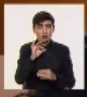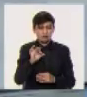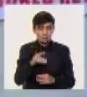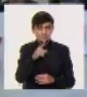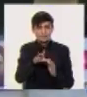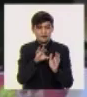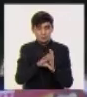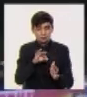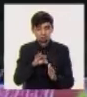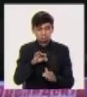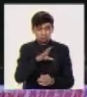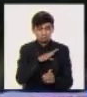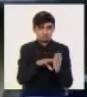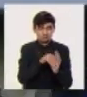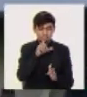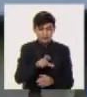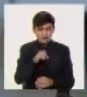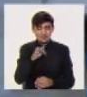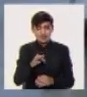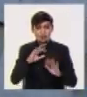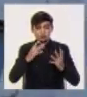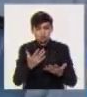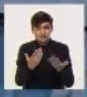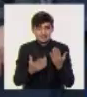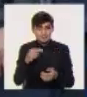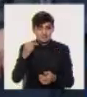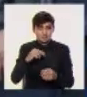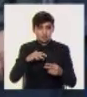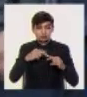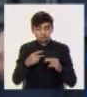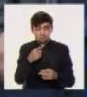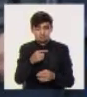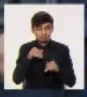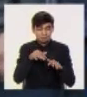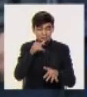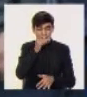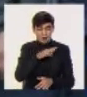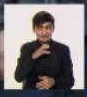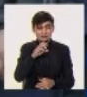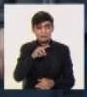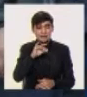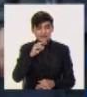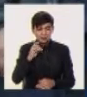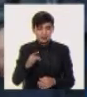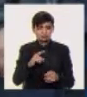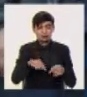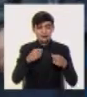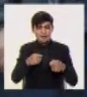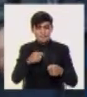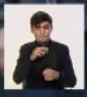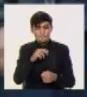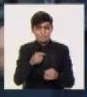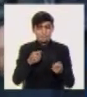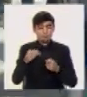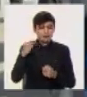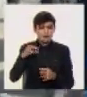его выбрали депутаты Жогорку Кенеша. Но в случае невозможности исполнения этих обязанностей спикером, полномочия президента возлагаются